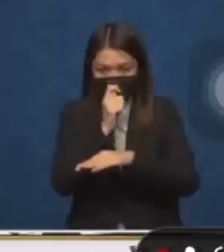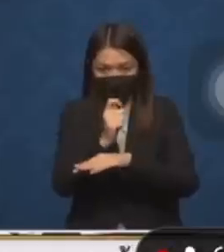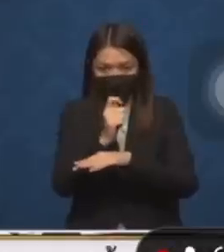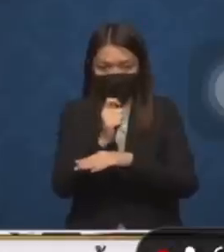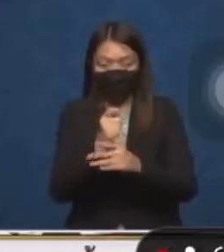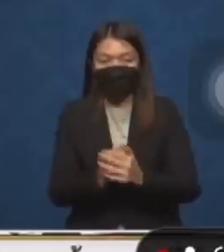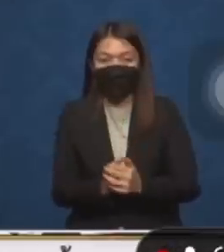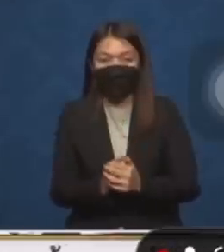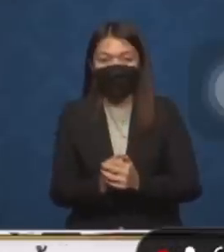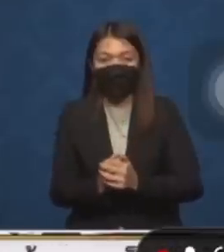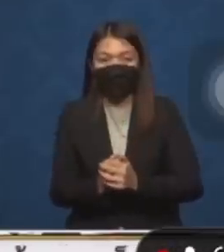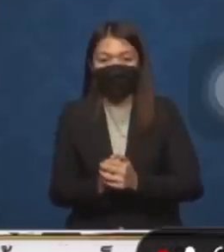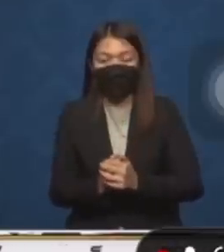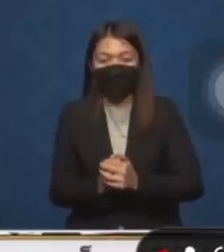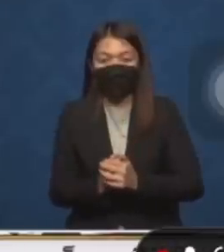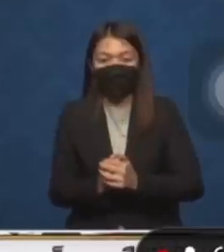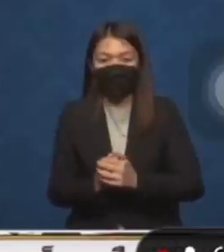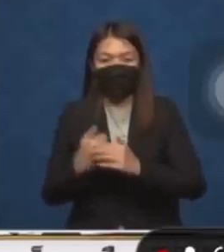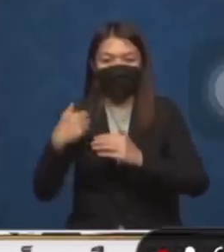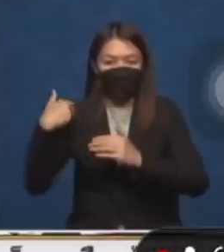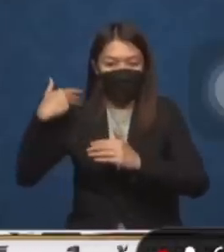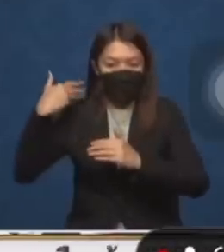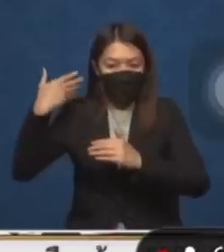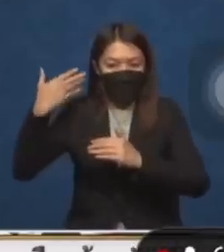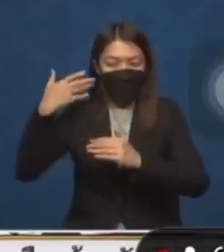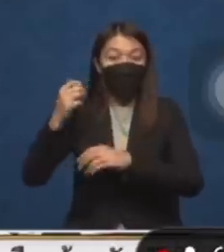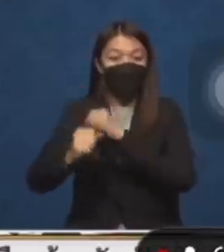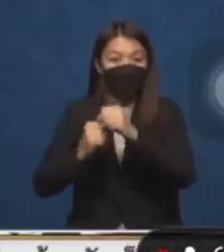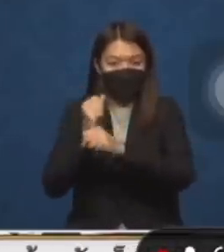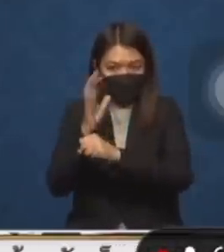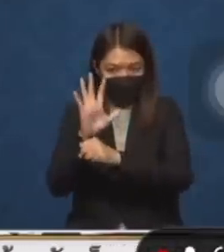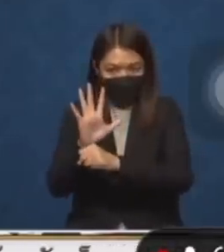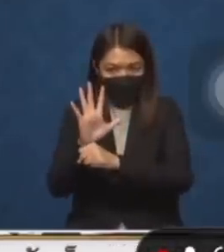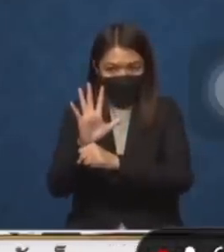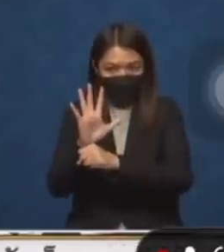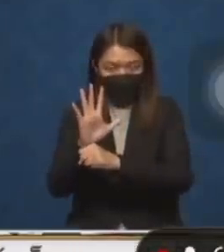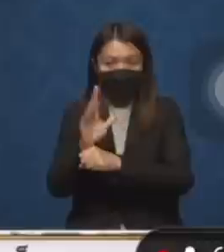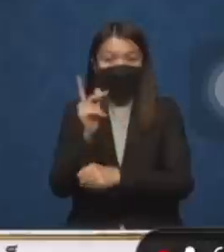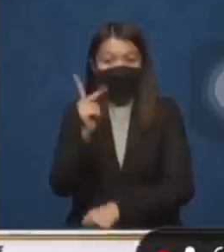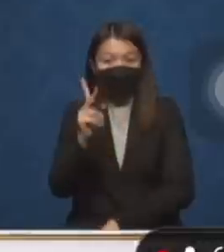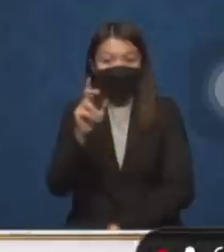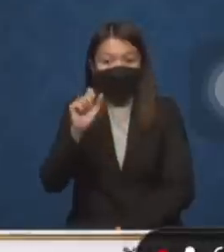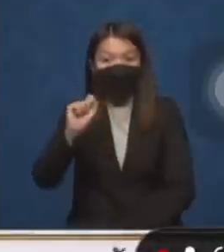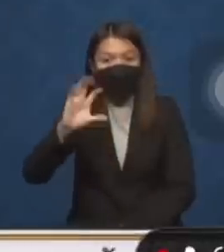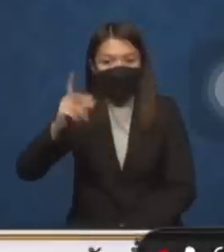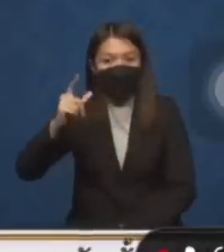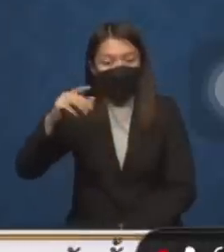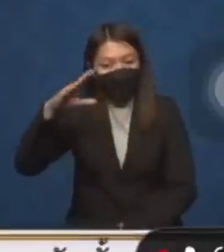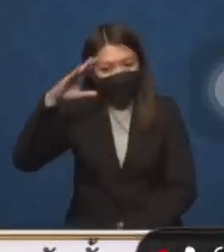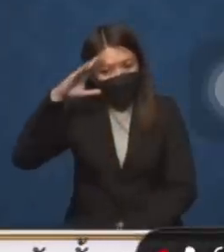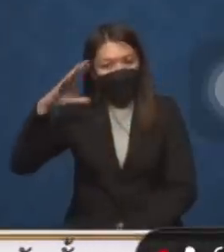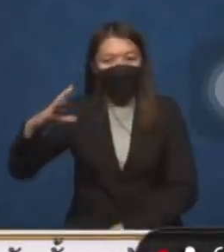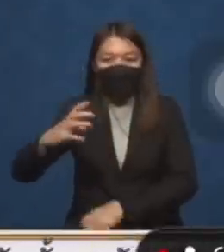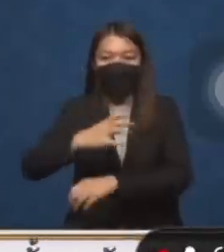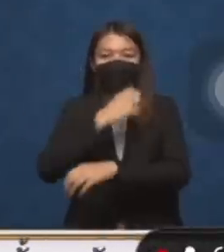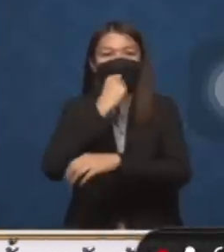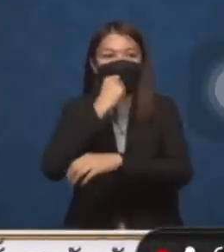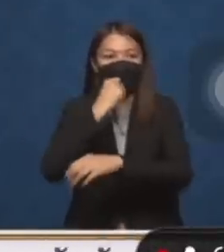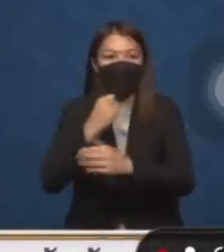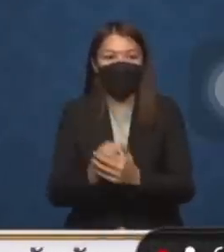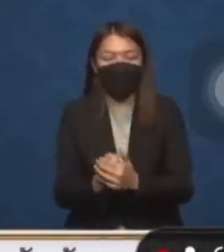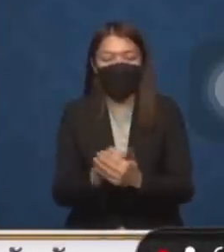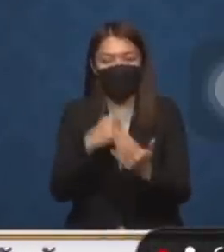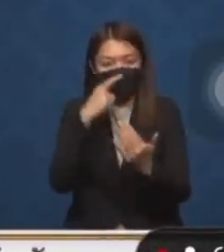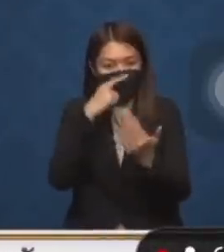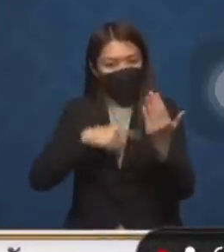ภายใต้ระยะเวลาก่วา 5 ปีตั้งแต่ขณะรัษา ควสกดเห็งชาติเข้าทำรตรปหาร แลยือหน้าจการปกครองประ